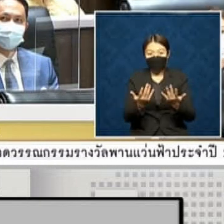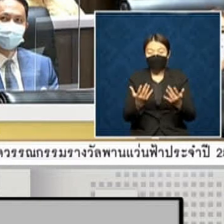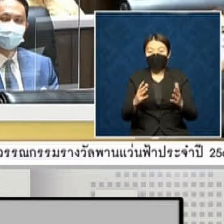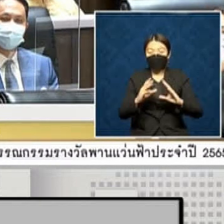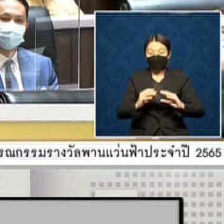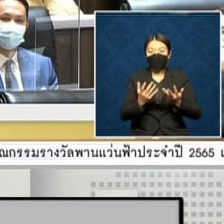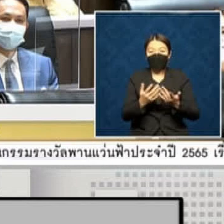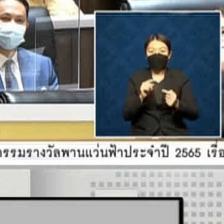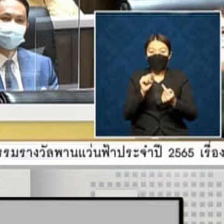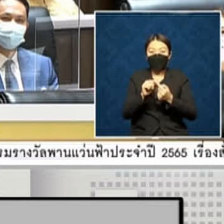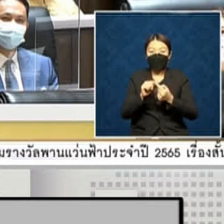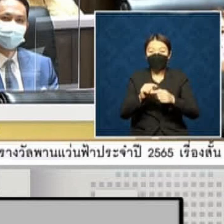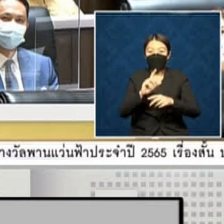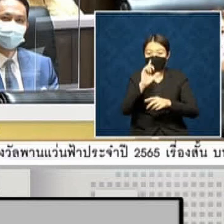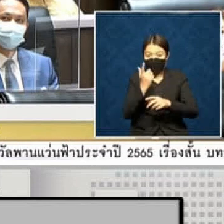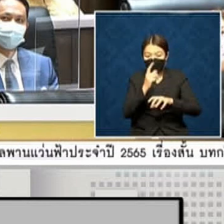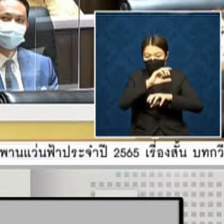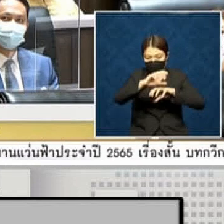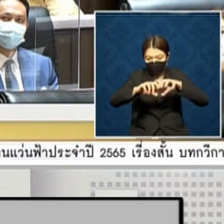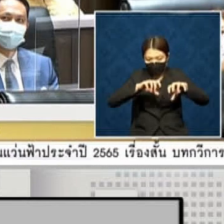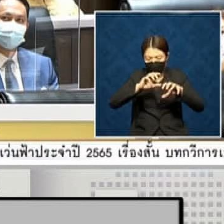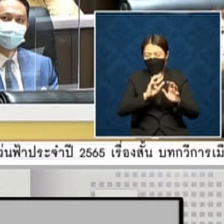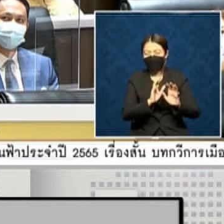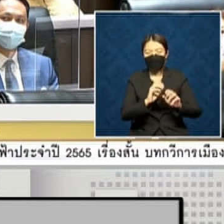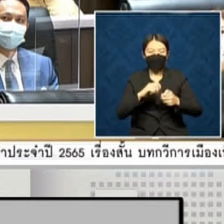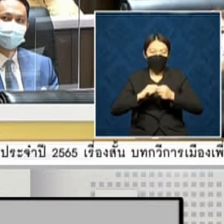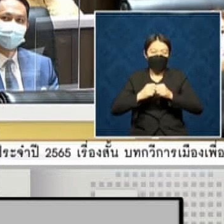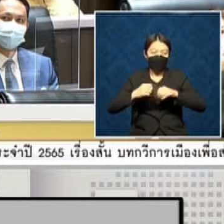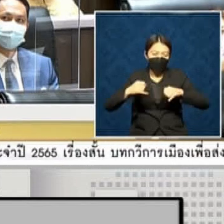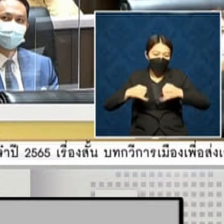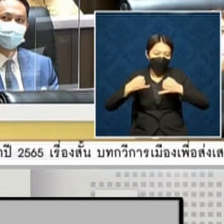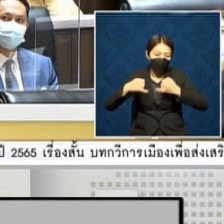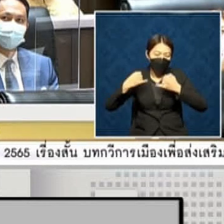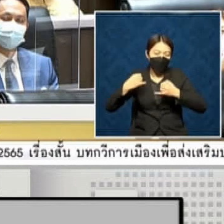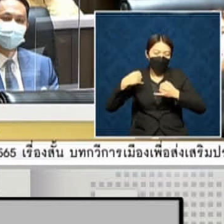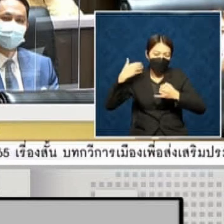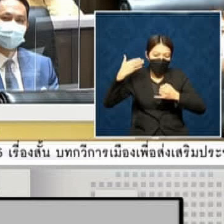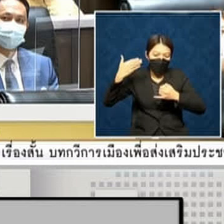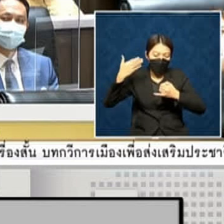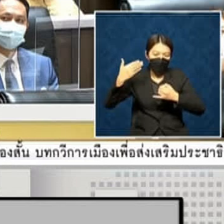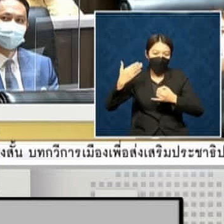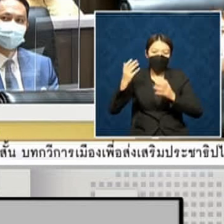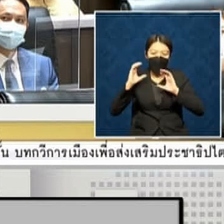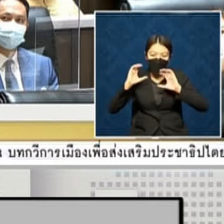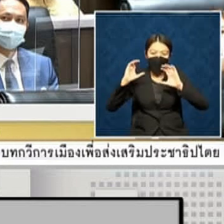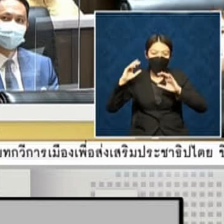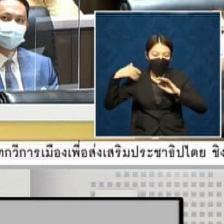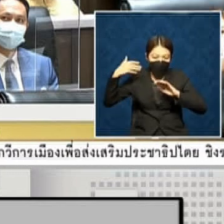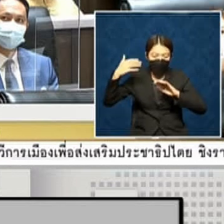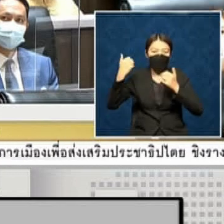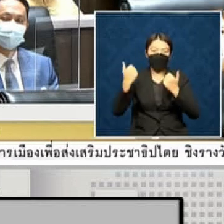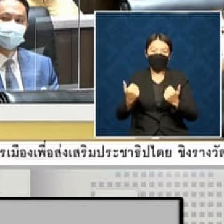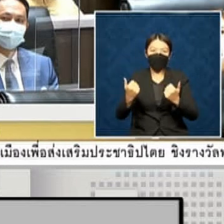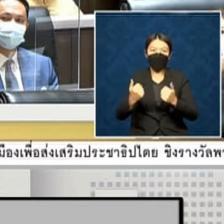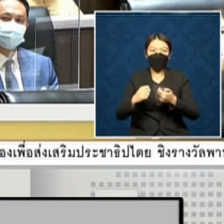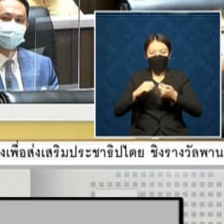ากได้ภาพบ้าง ได้ภาพมากจริงๆแต่ว่ามันคือดูแล้วคุณต้องมีเกียรติภูมิตัวเองใช่ไหม ถูก คุณทำอะไรคุณต้องบนพื้นฐ